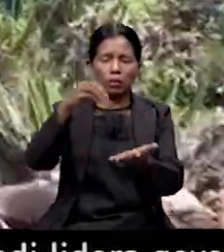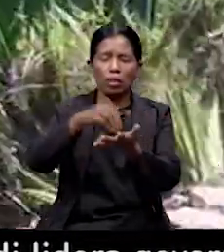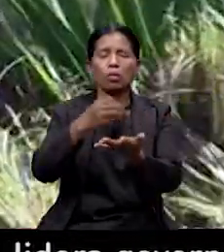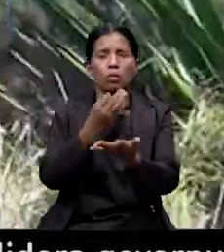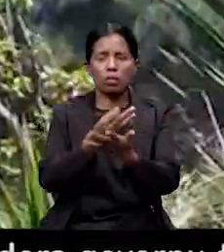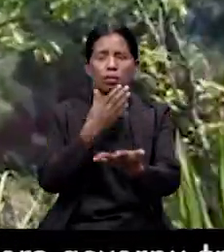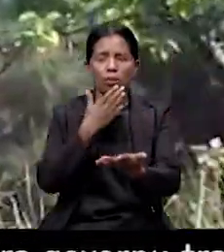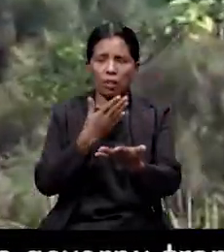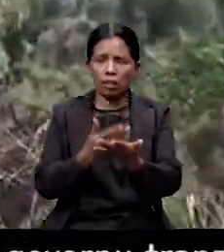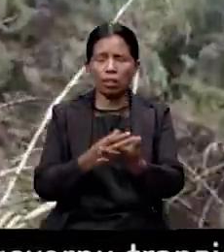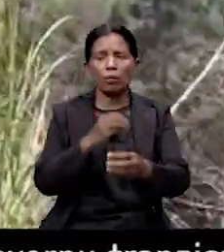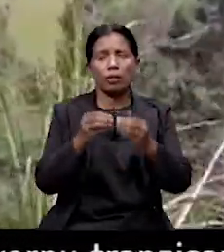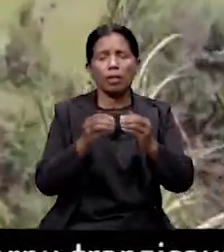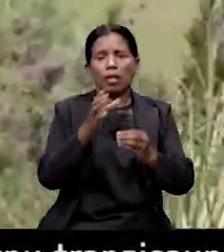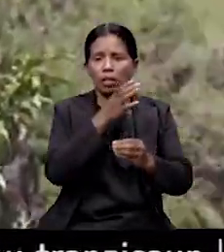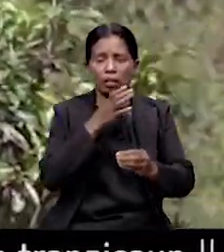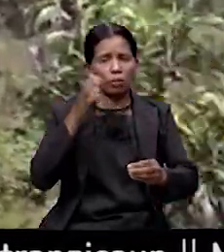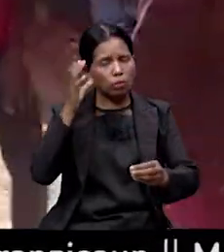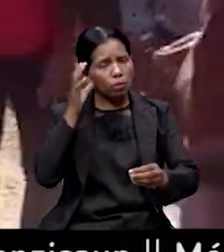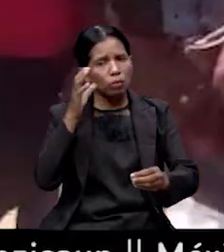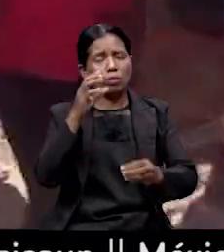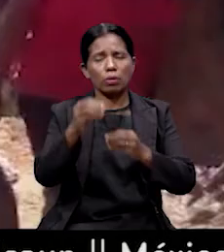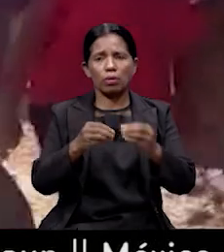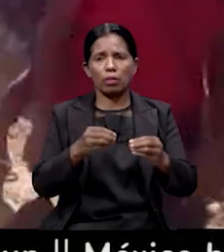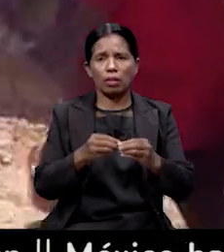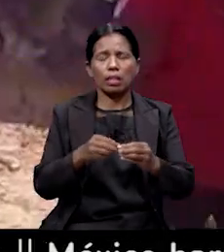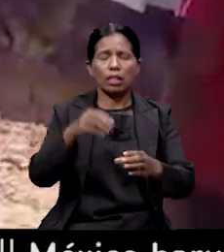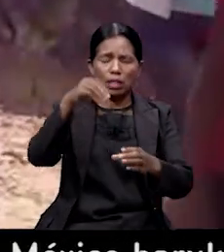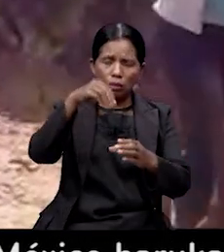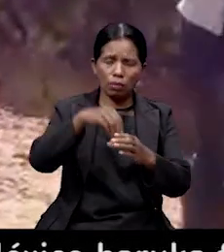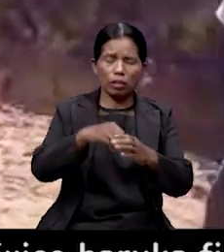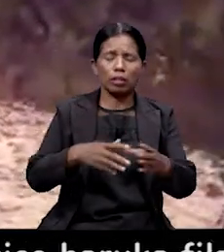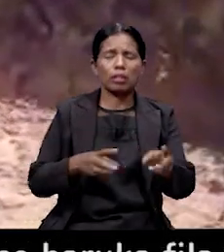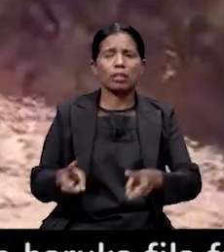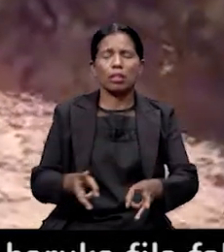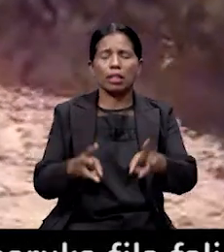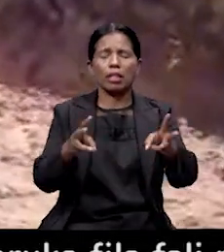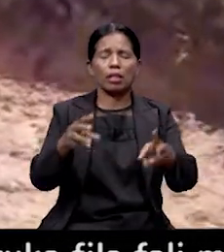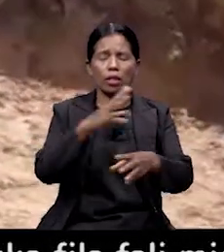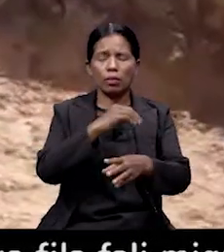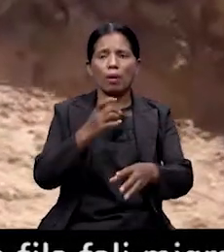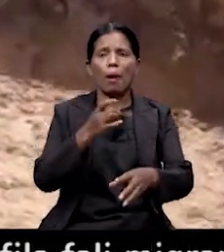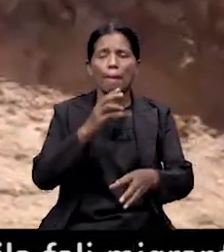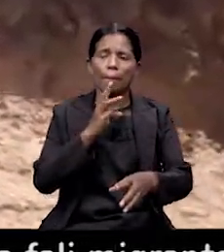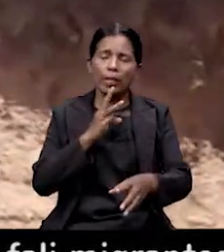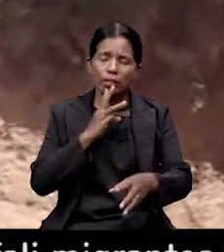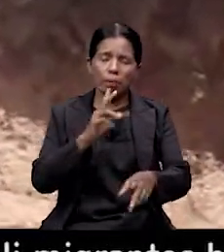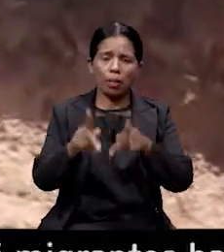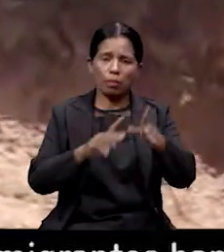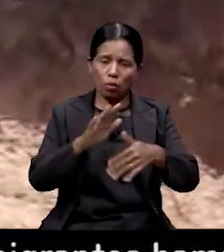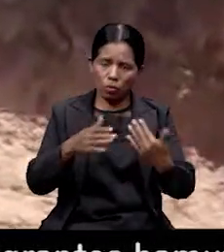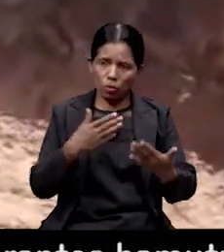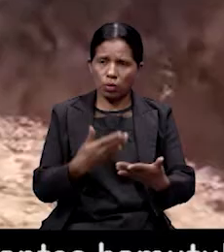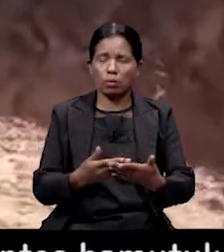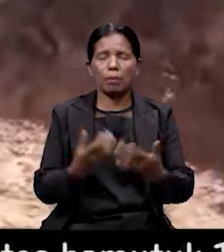adequada ba setor agricultura, setor educação e infraestrutura, inclui be sira ba itane povo Timor Leste tome. Ida ne mak prioridades